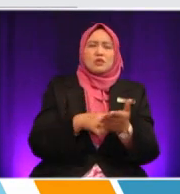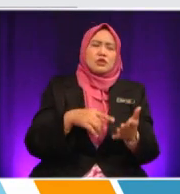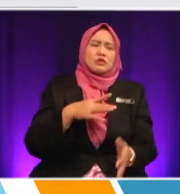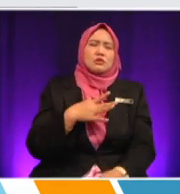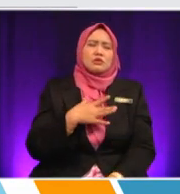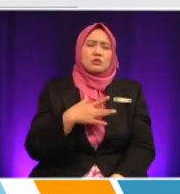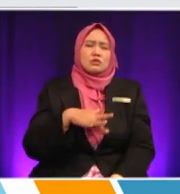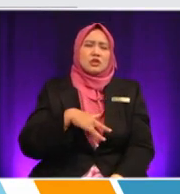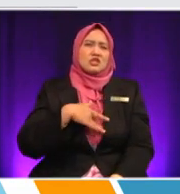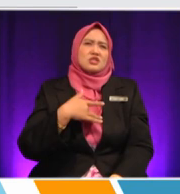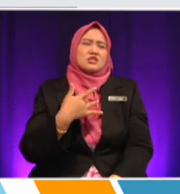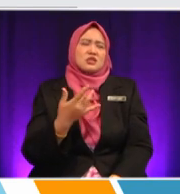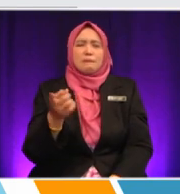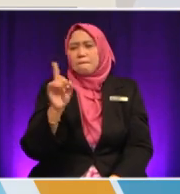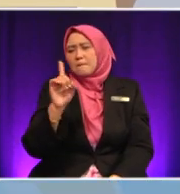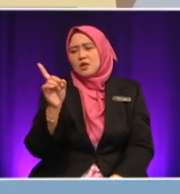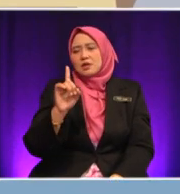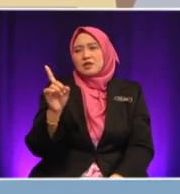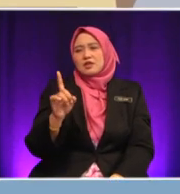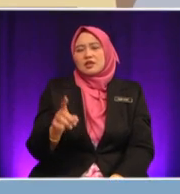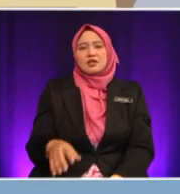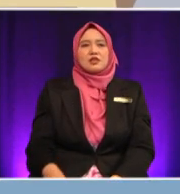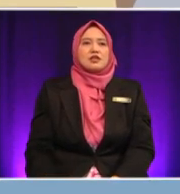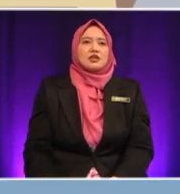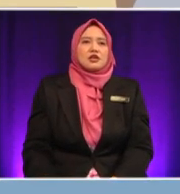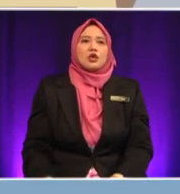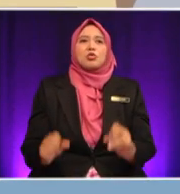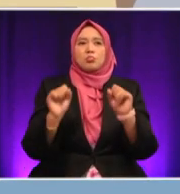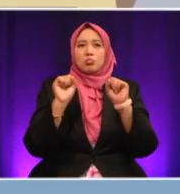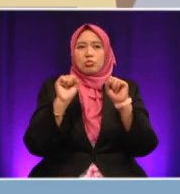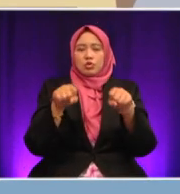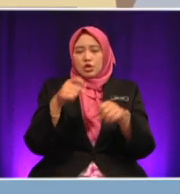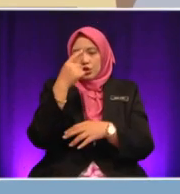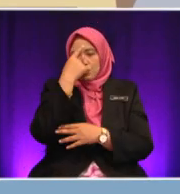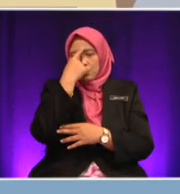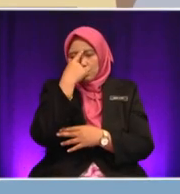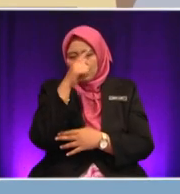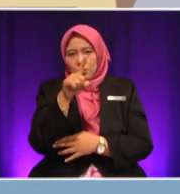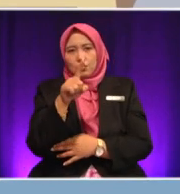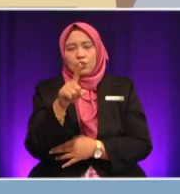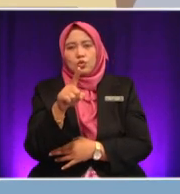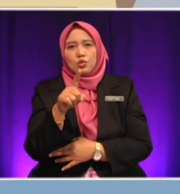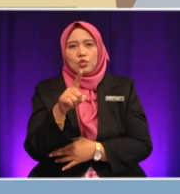yang awak rasa awak Nah untuk soal yang ini